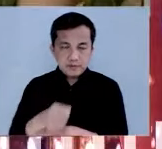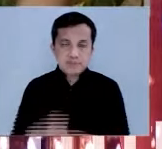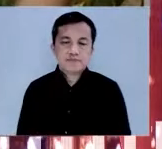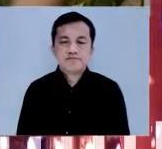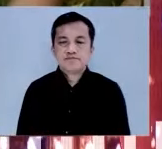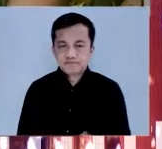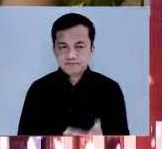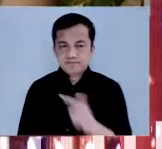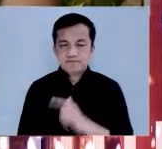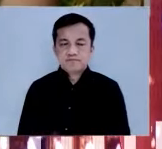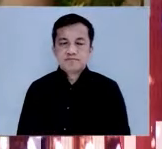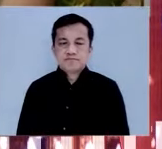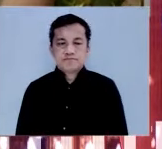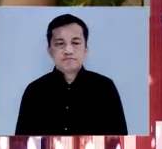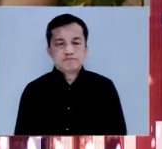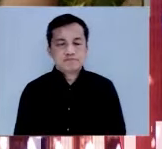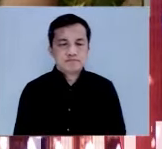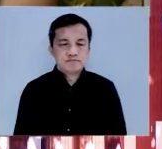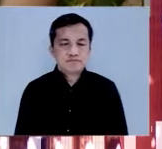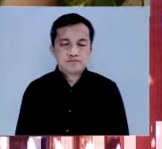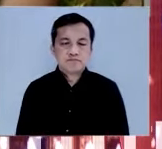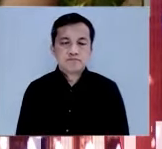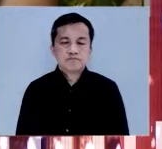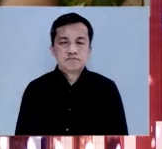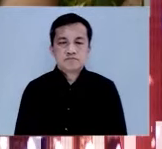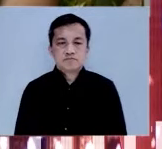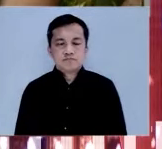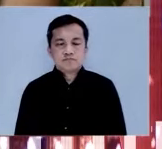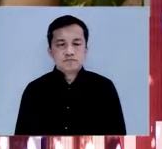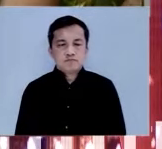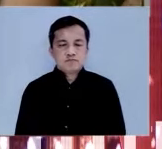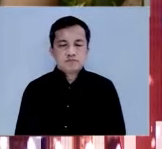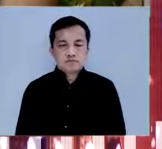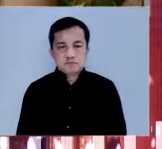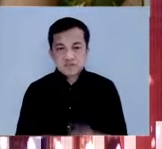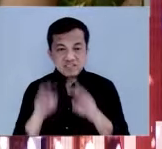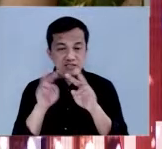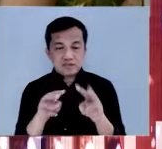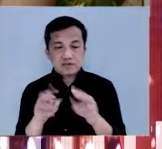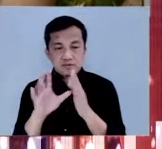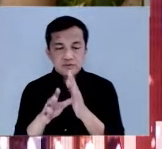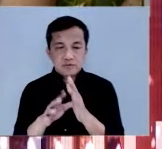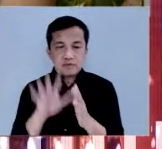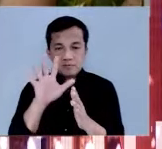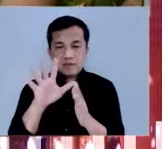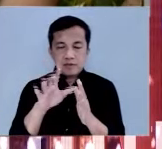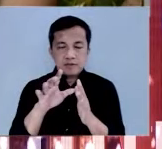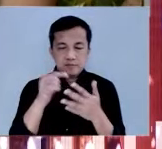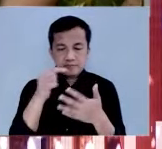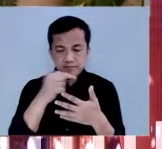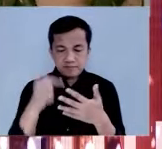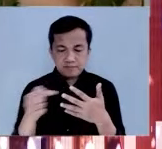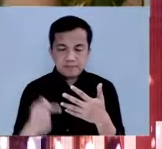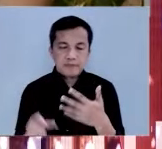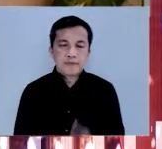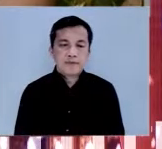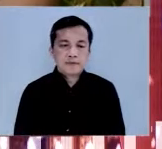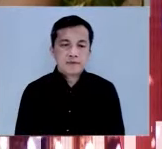and also book dagdag ko lang if i rec call correctly kasi titingnan ng comlex diyan yyung five requisites Eh Uh your